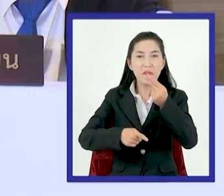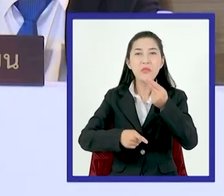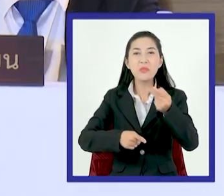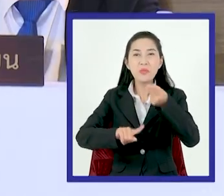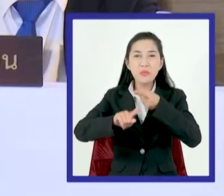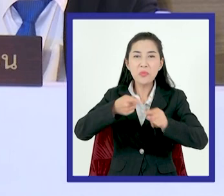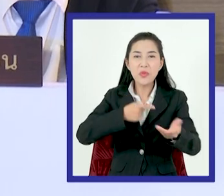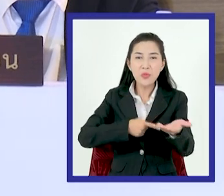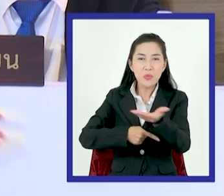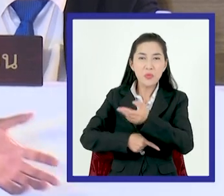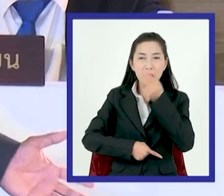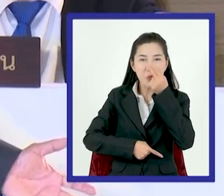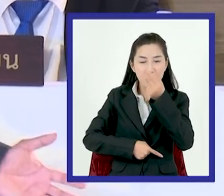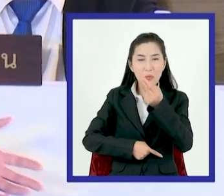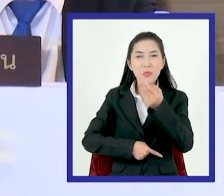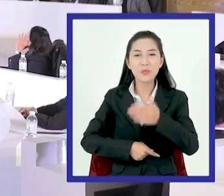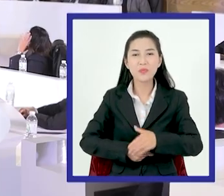ครับ